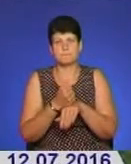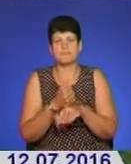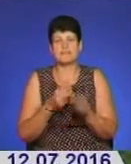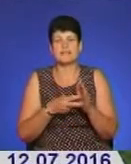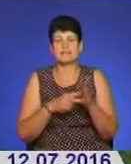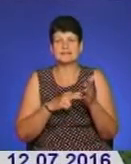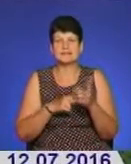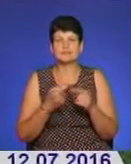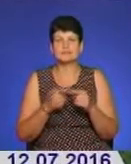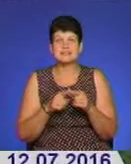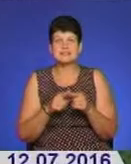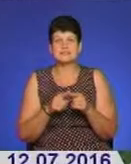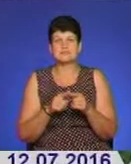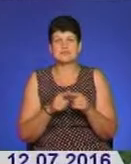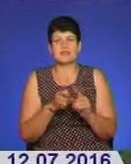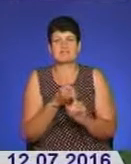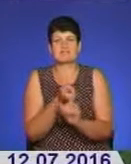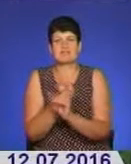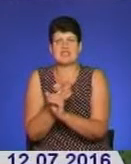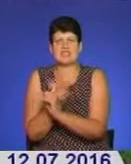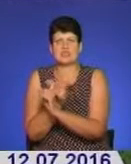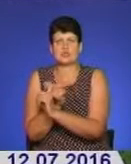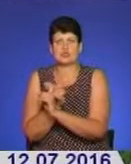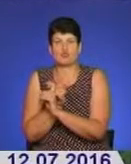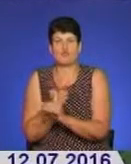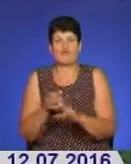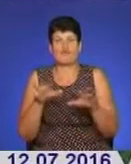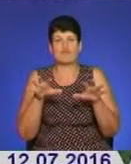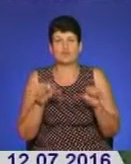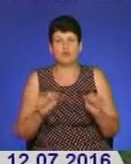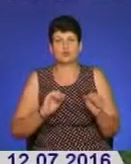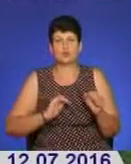синергетичного зв'язку між владою, бізнесом, наукою і громадою.